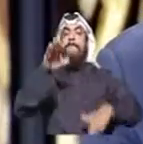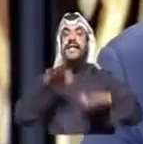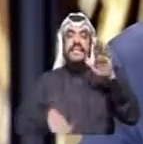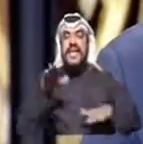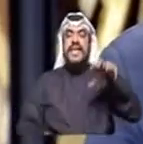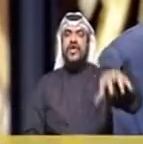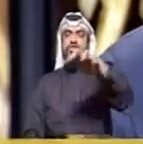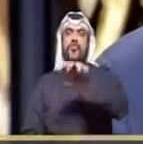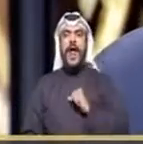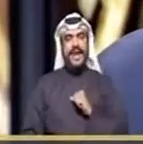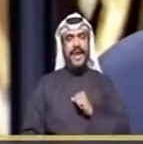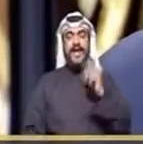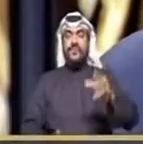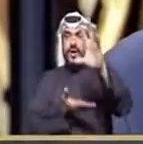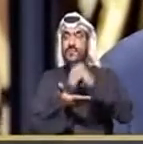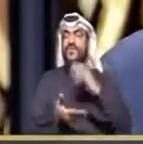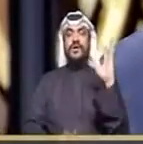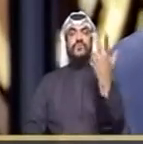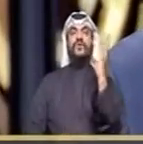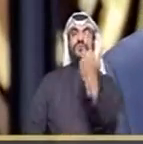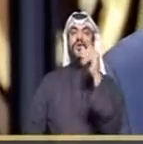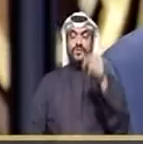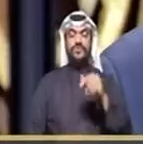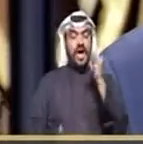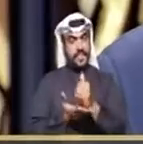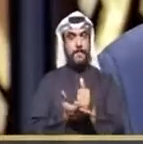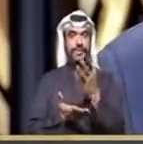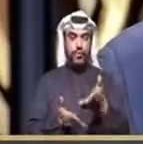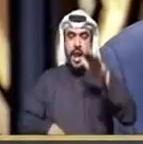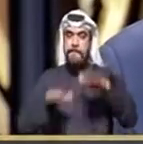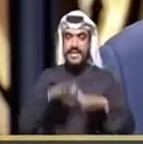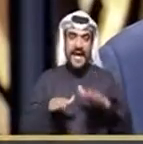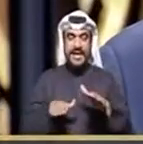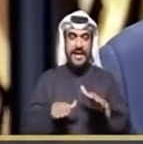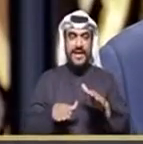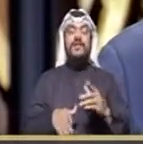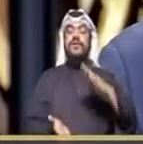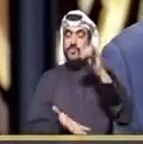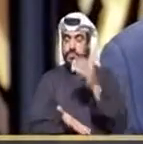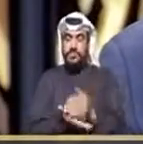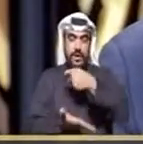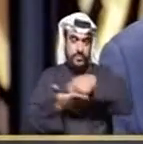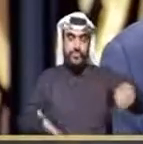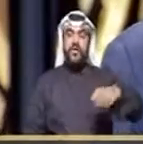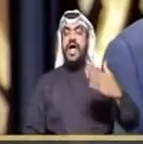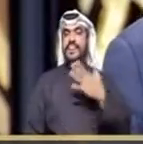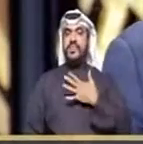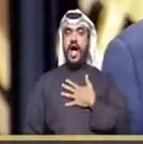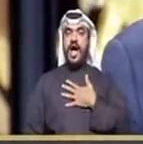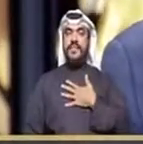الدول وميزانيات الدول المانحه تعتمد على هذه المساله، انه التعهدات يتم الايفاء